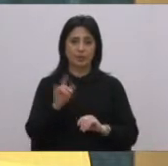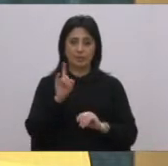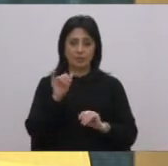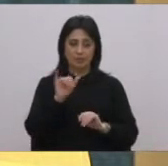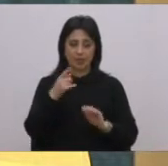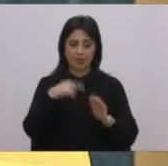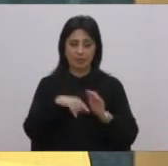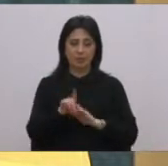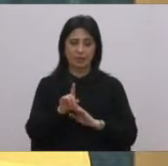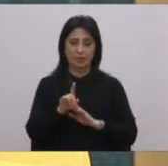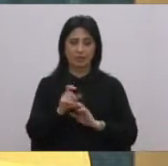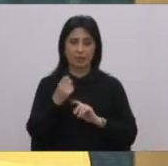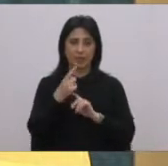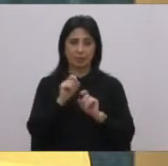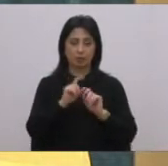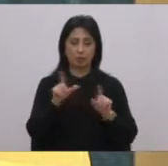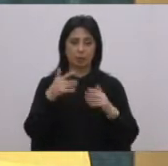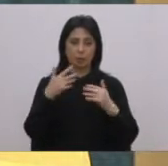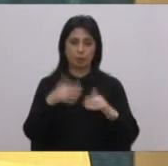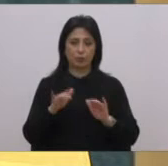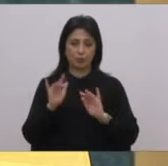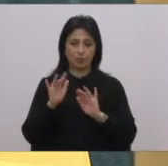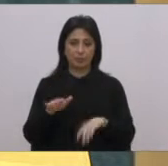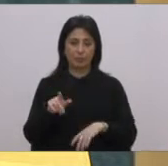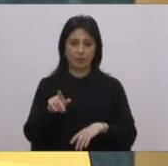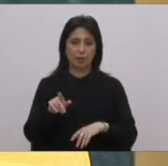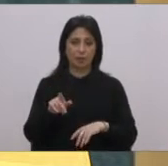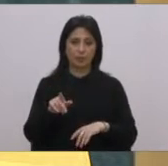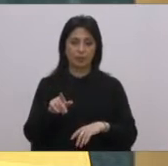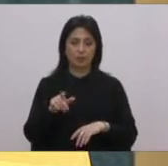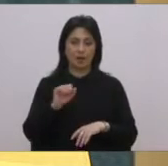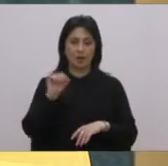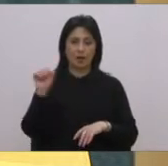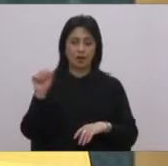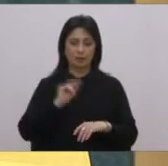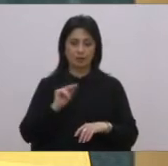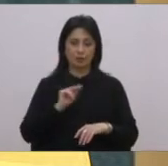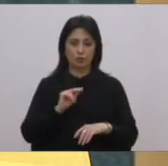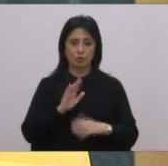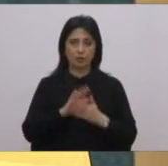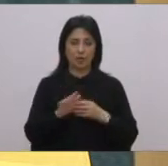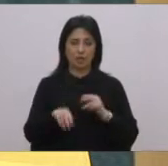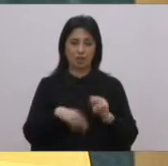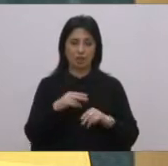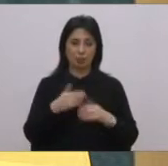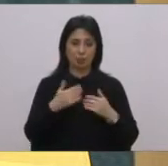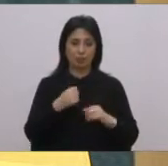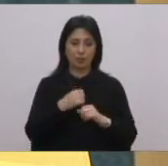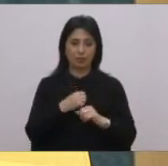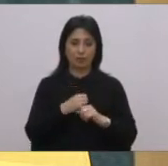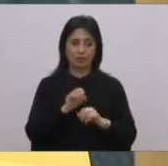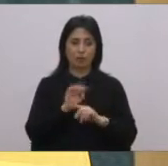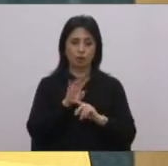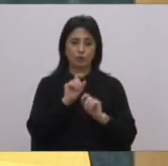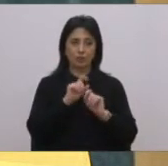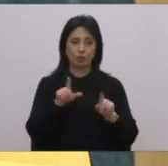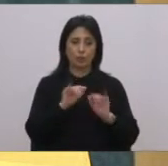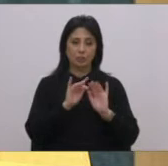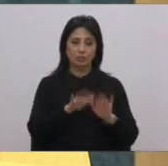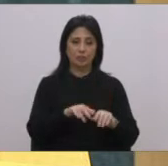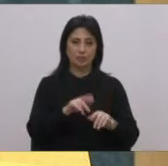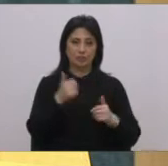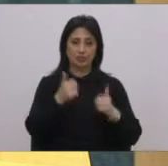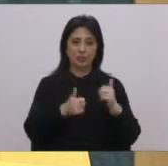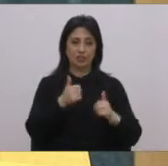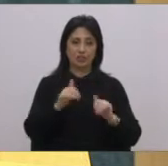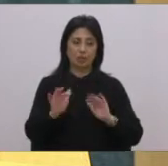საიდანაც 11 სკოლაზე უკვე მიმდინარეობს სამუშაოები, ხელშეკრულებები გაფორმებულია, 14 სკოლაზე მიმდინარეობს